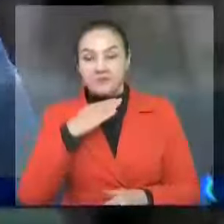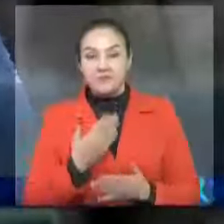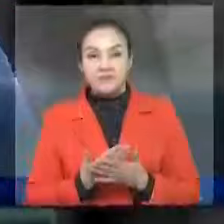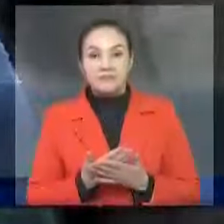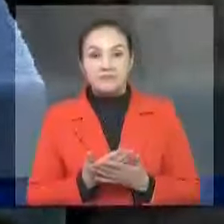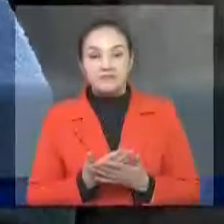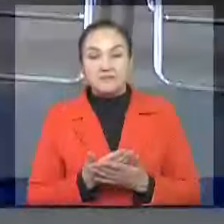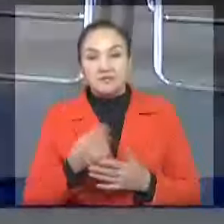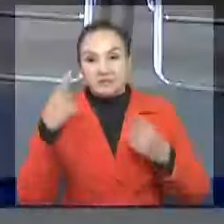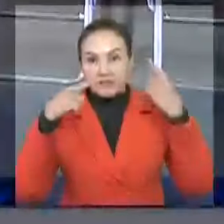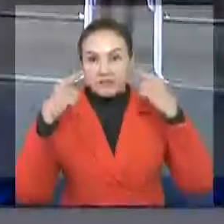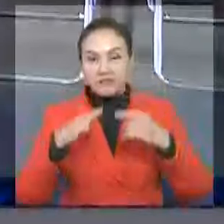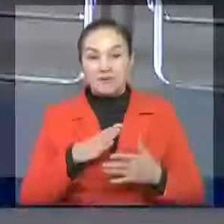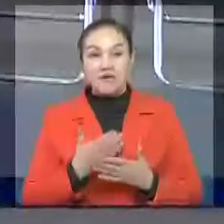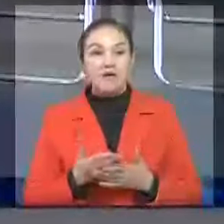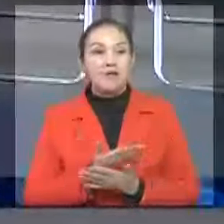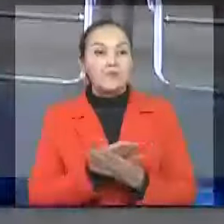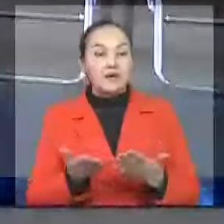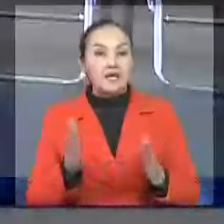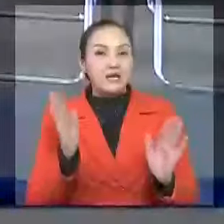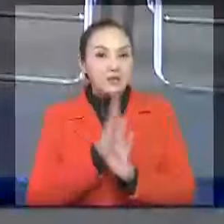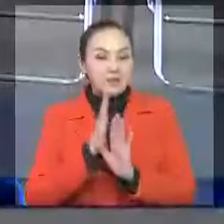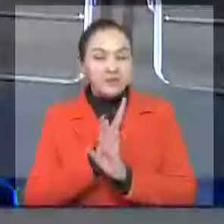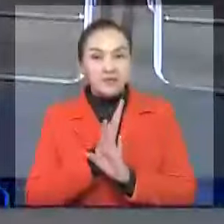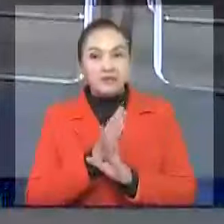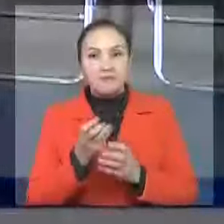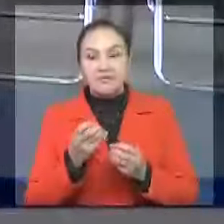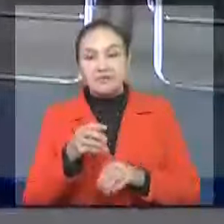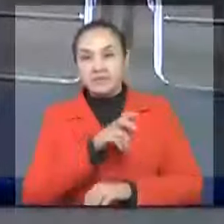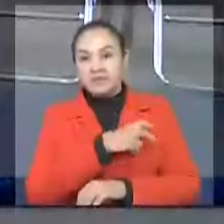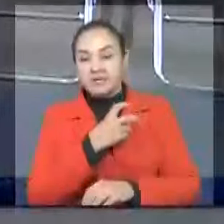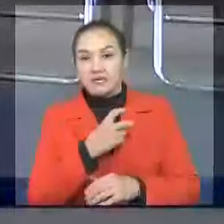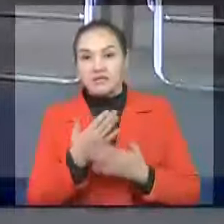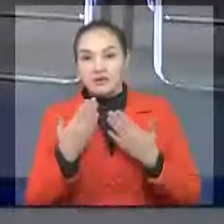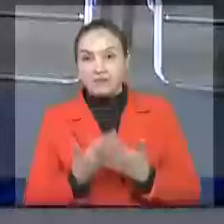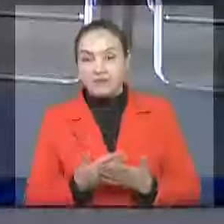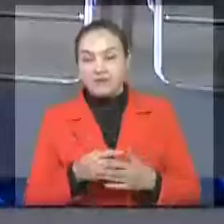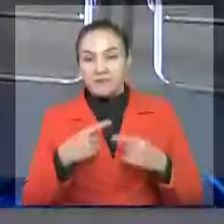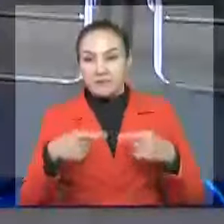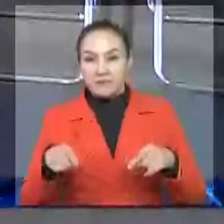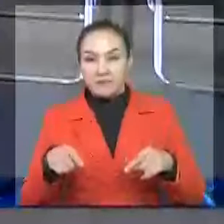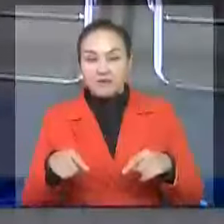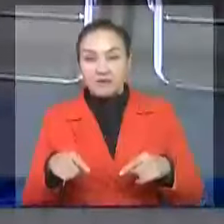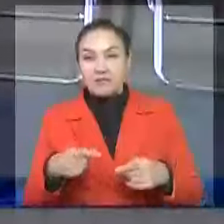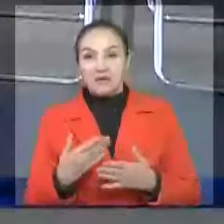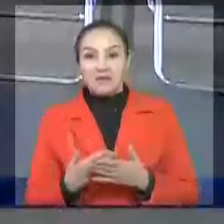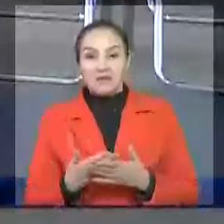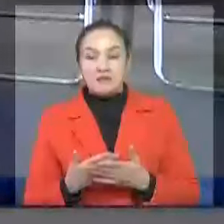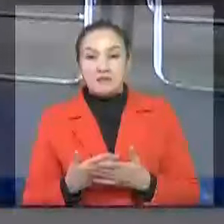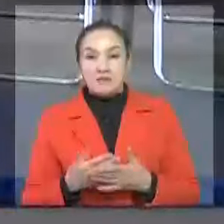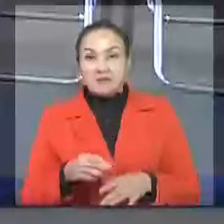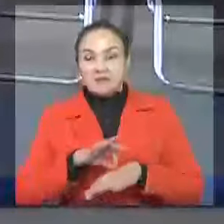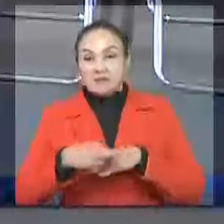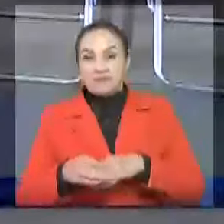Басым идеялардың бағыттары бұлар экологиялық бағыттар және медицинада қазіргі таңда өзекті жаңағы